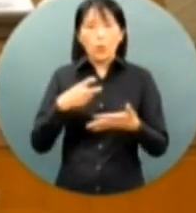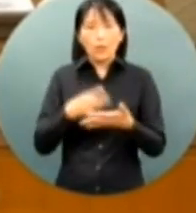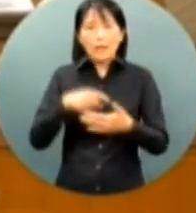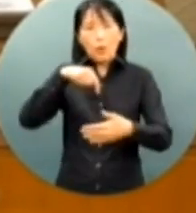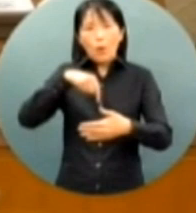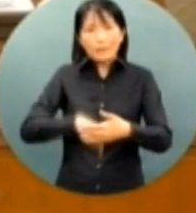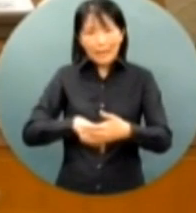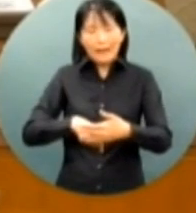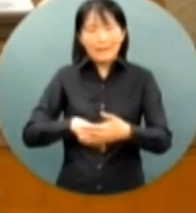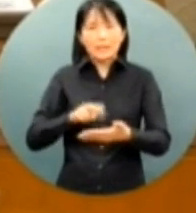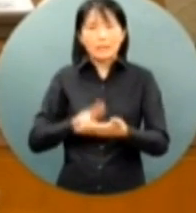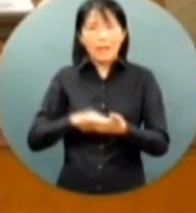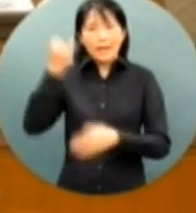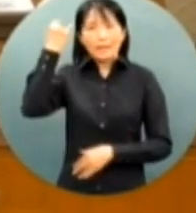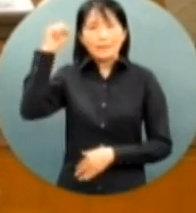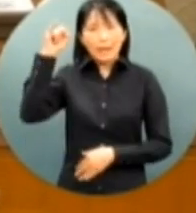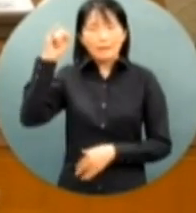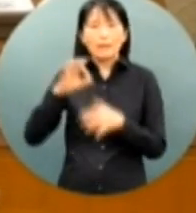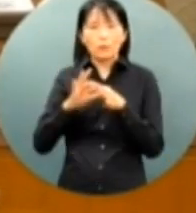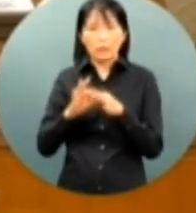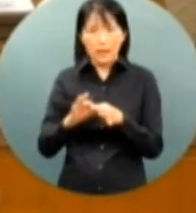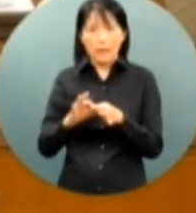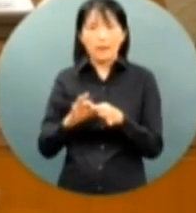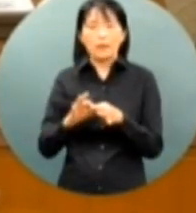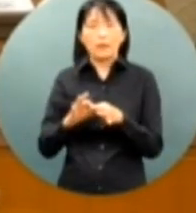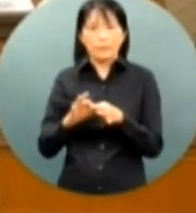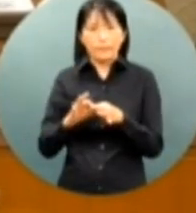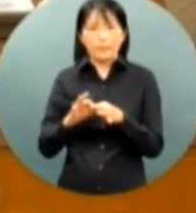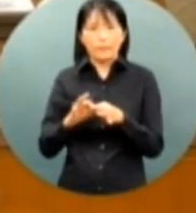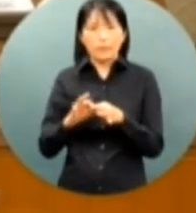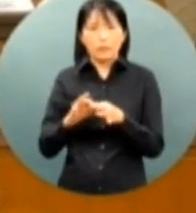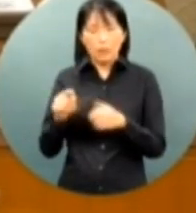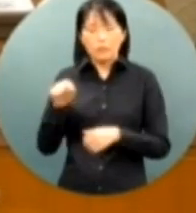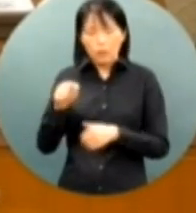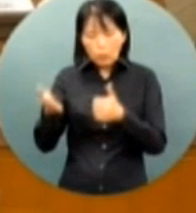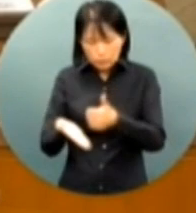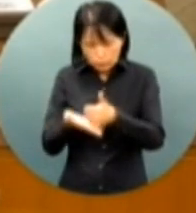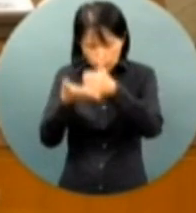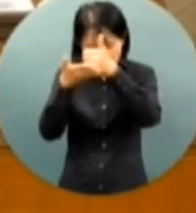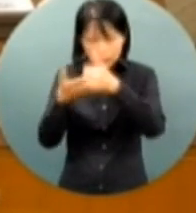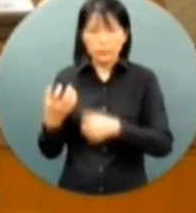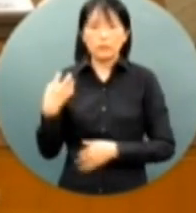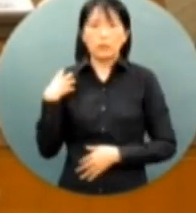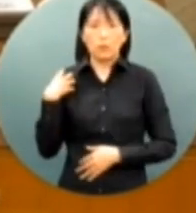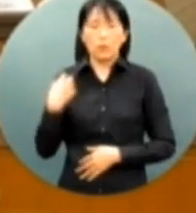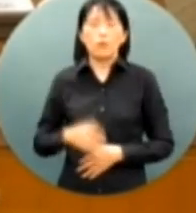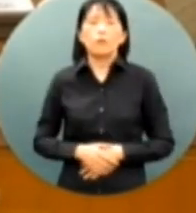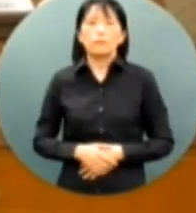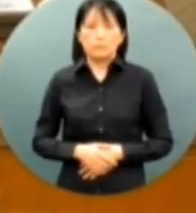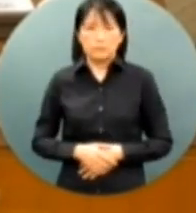たご意見でございますので、それについては私どもも尊重する責務を負っているところでございます